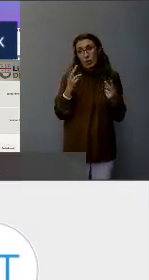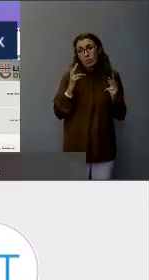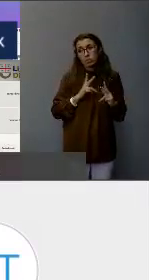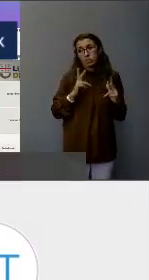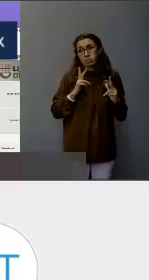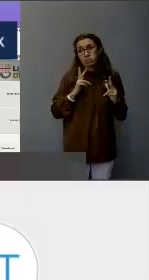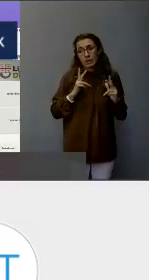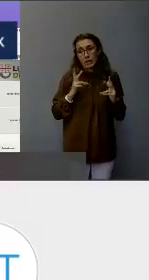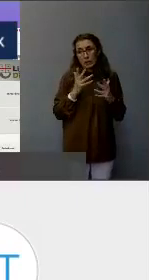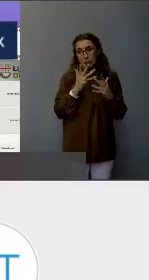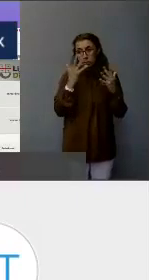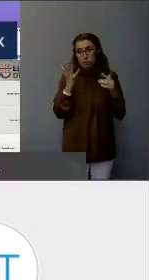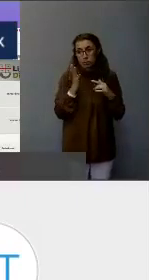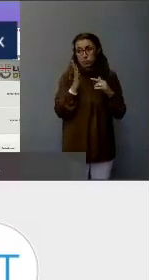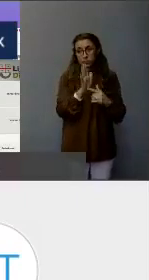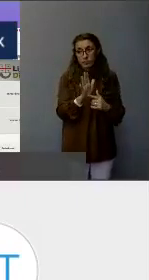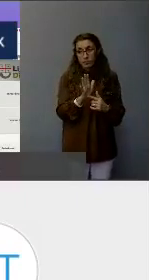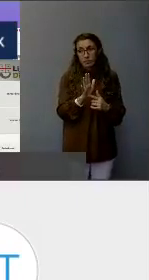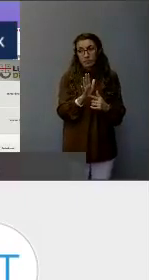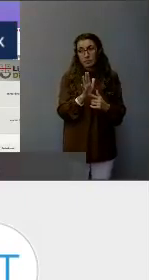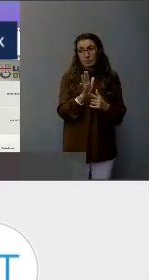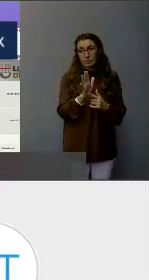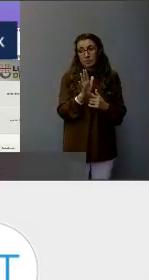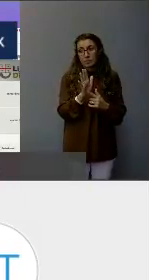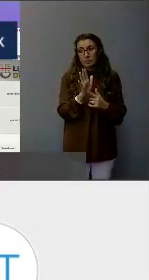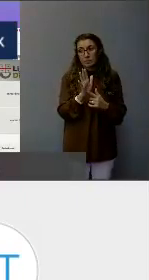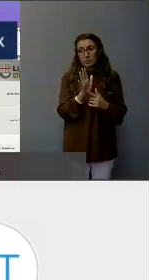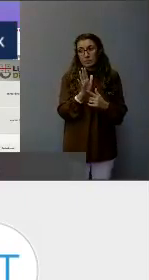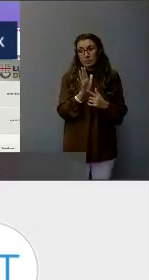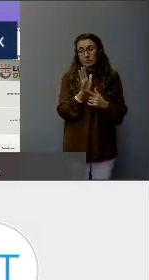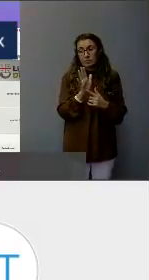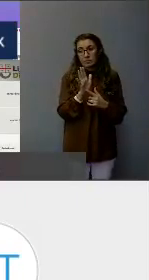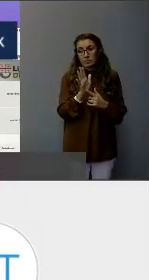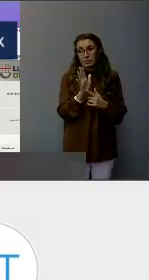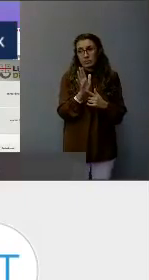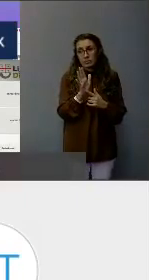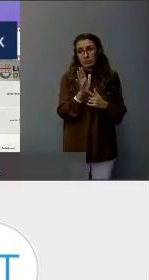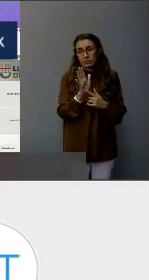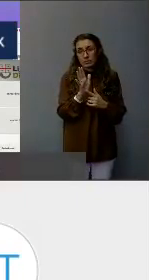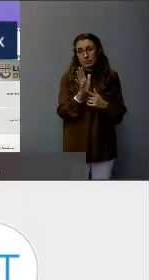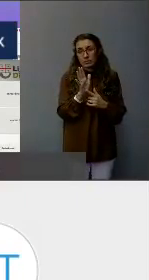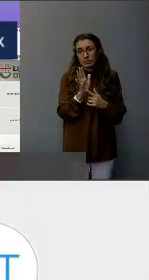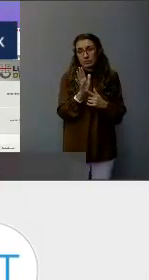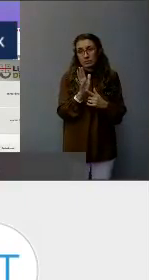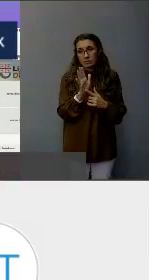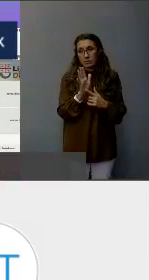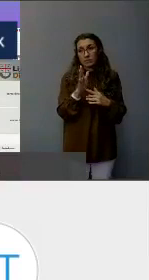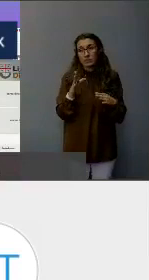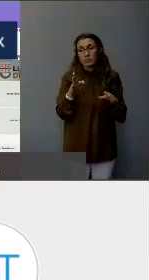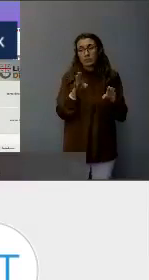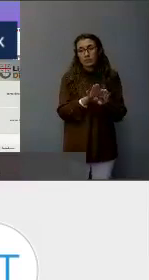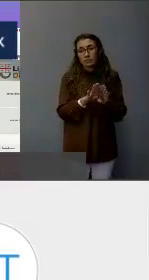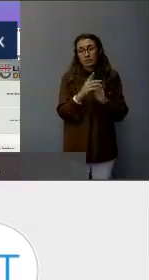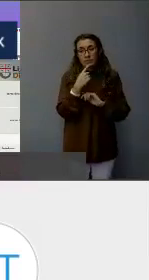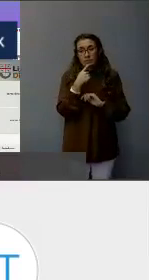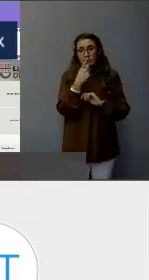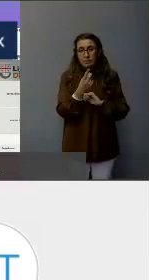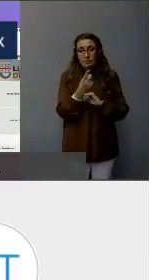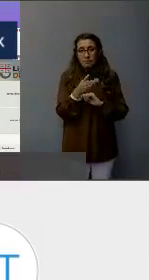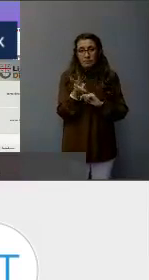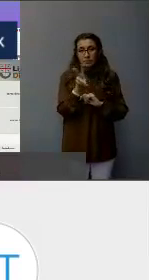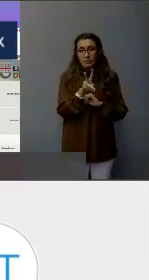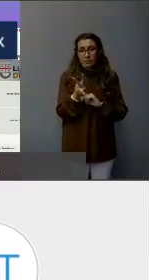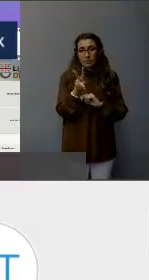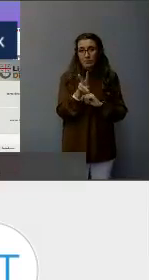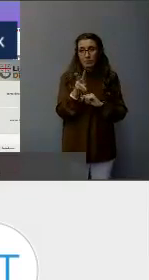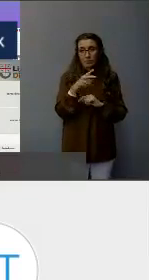per avere solista vanificare la prevalente attività nel territorio chiudo dicendo che mesi ma a nostro modo di